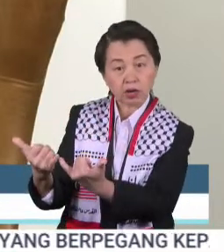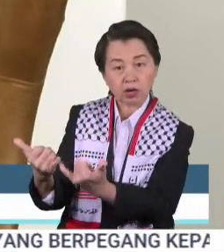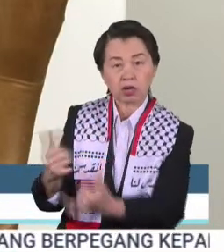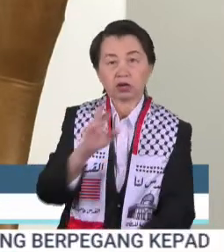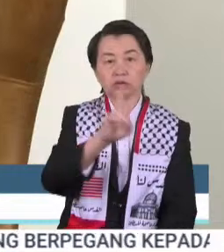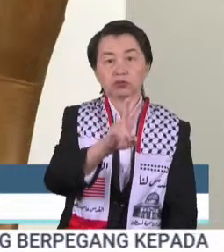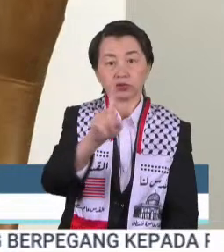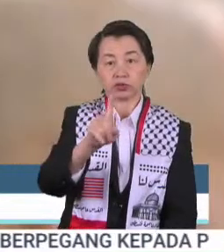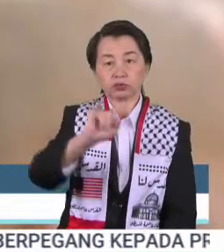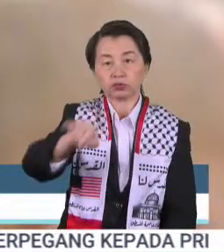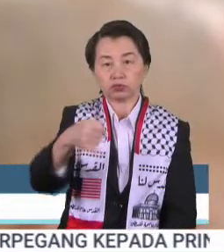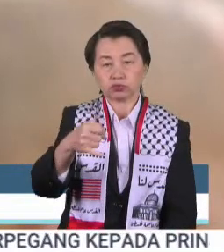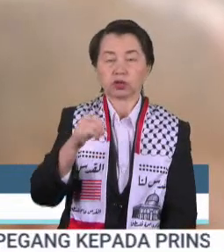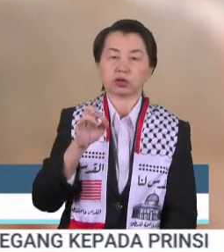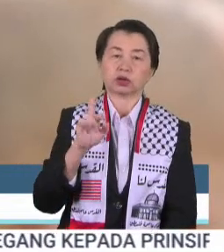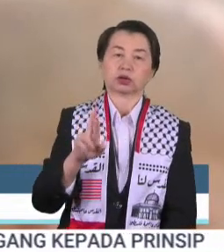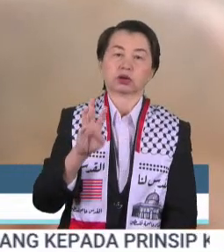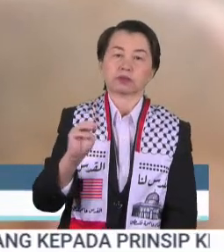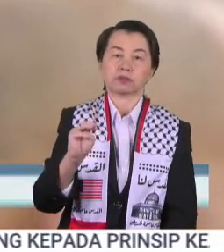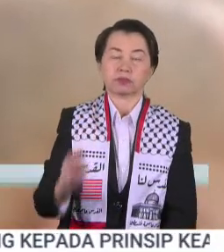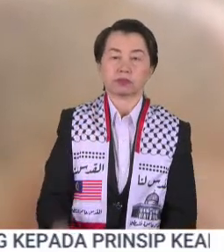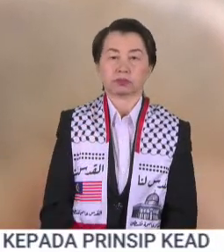kurang RM21 juta.